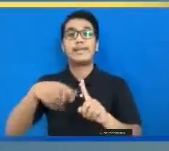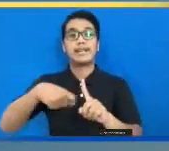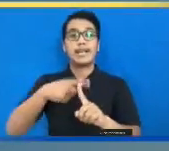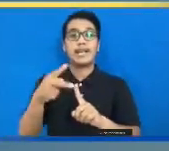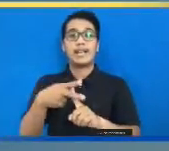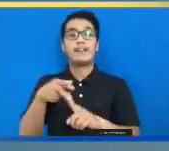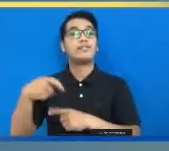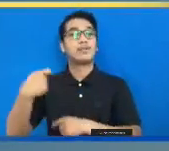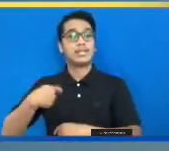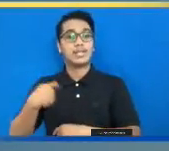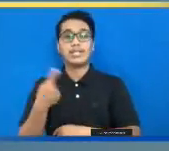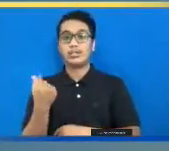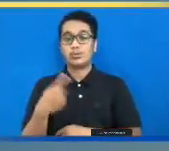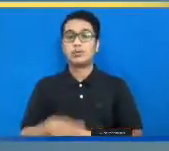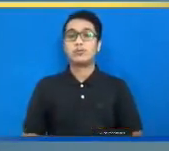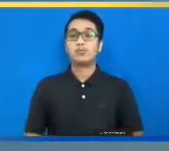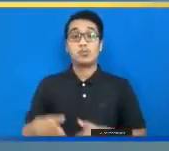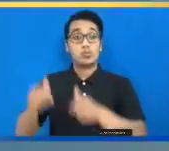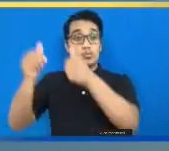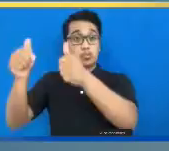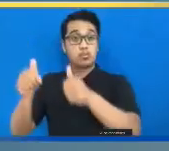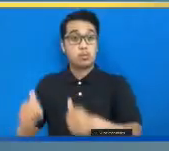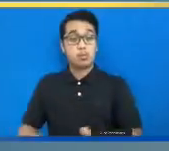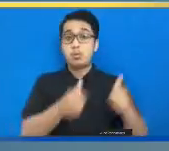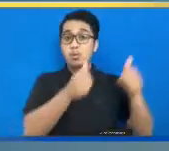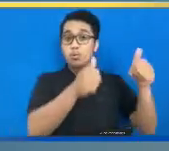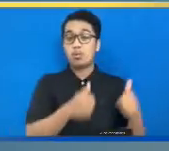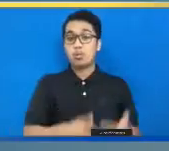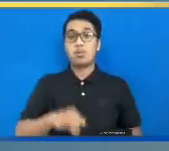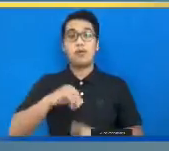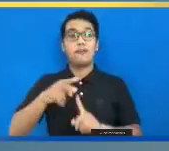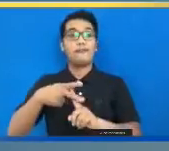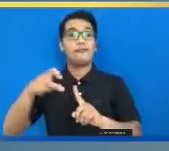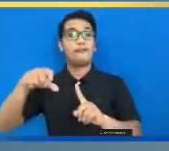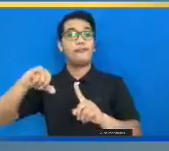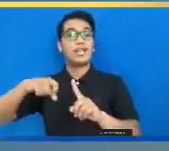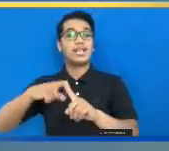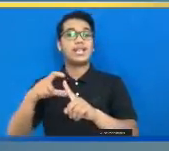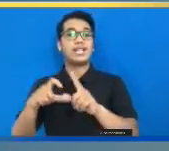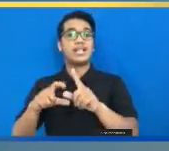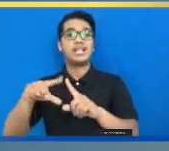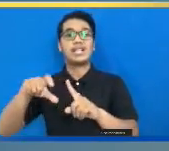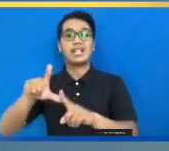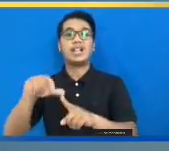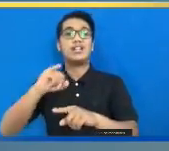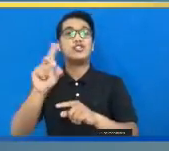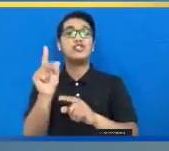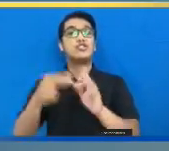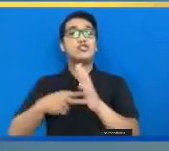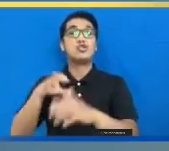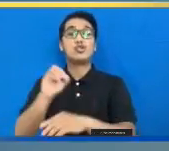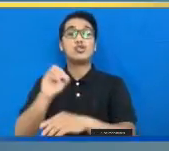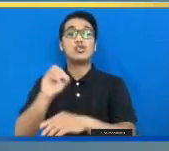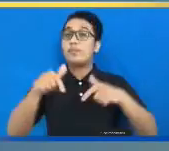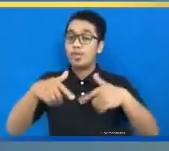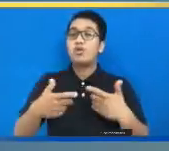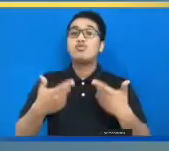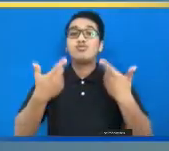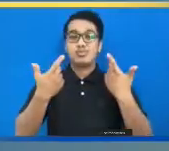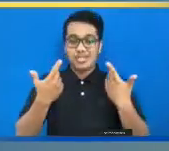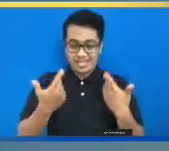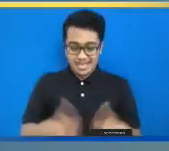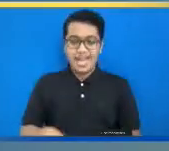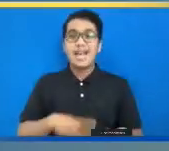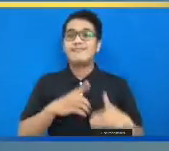dengan diumumkannya para pemenang fiskal jurno 2021 maka berakhirlah webinar bincang APBN 2022